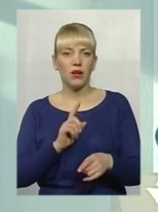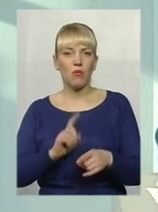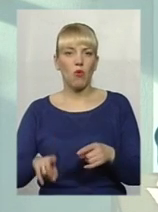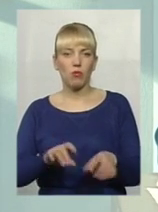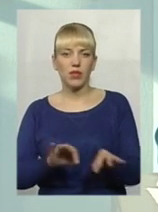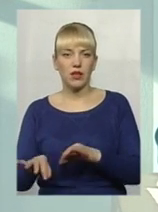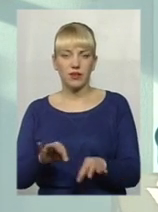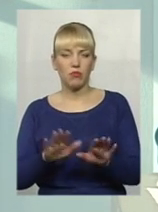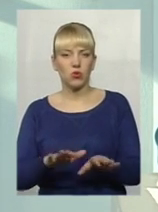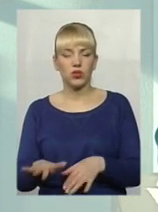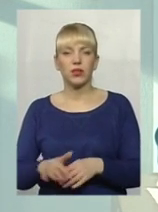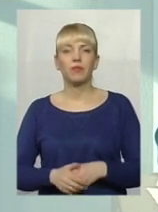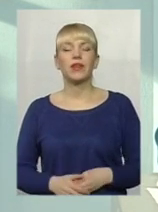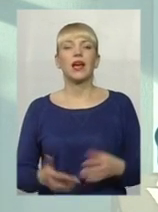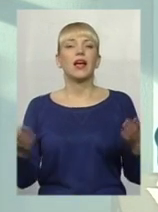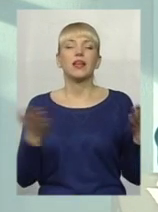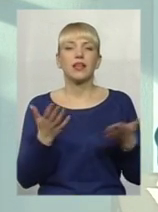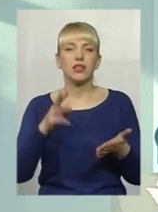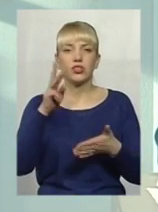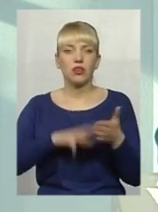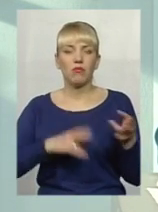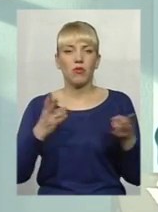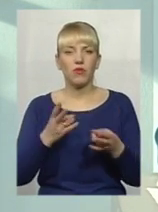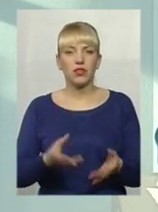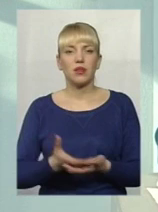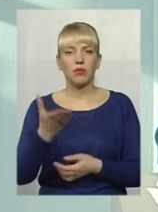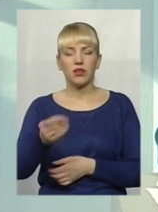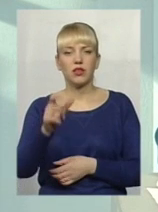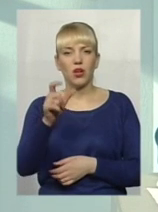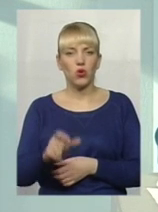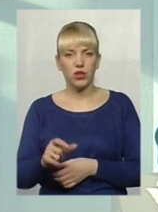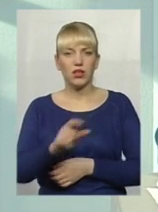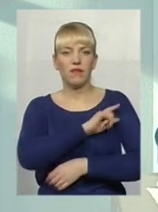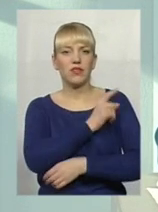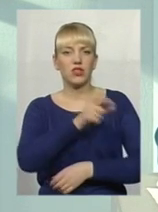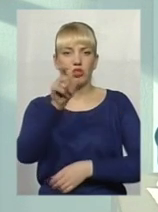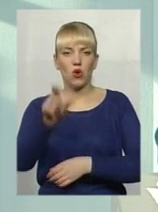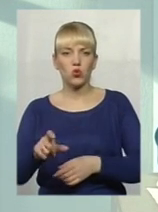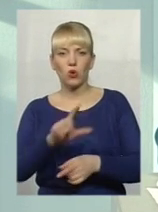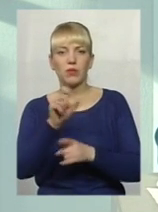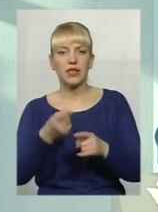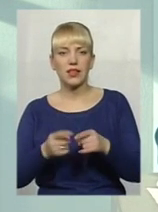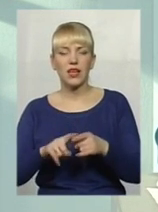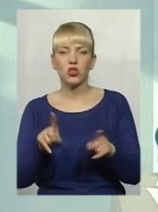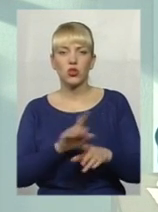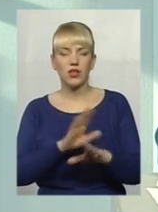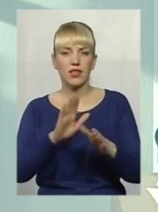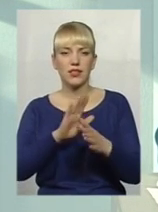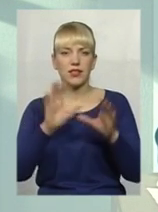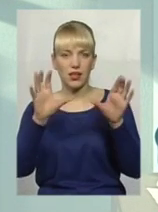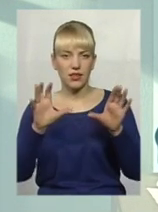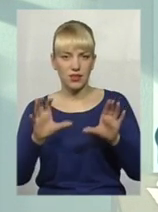Власне, який штраф має заплатити людина, фізична особа, за те, що вона не